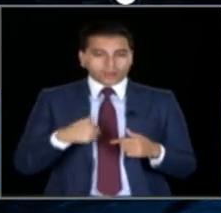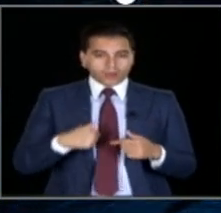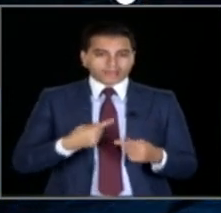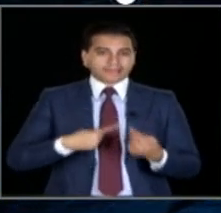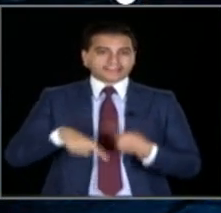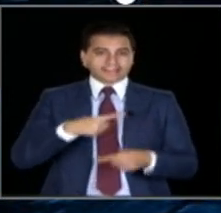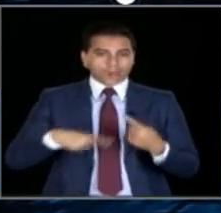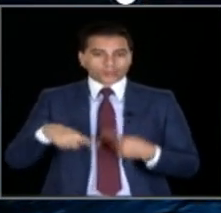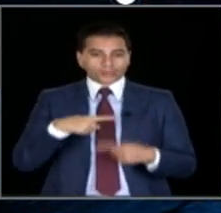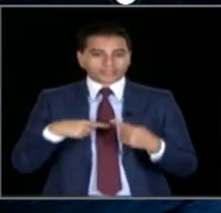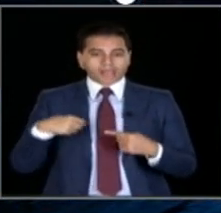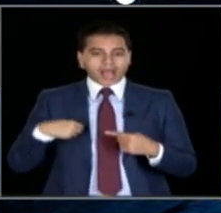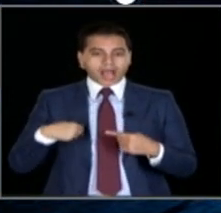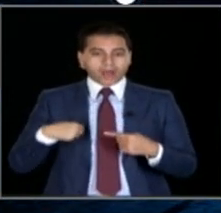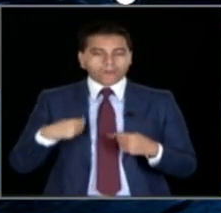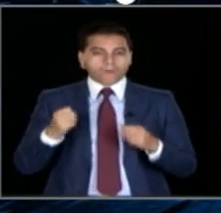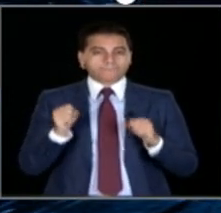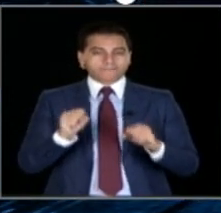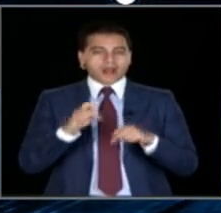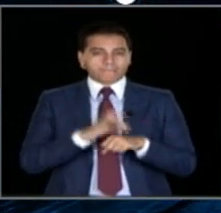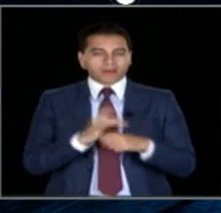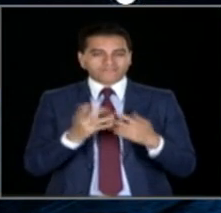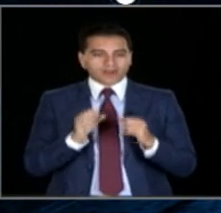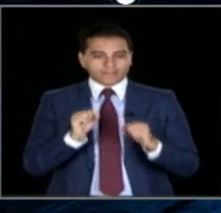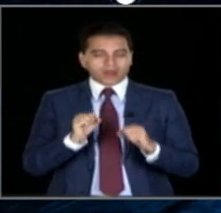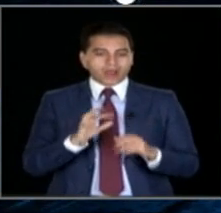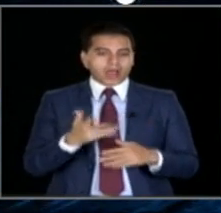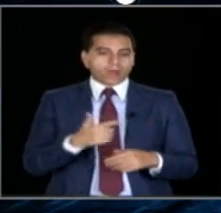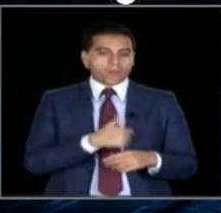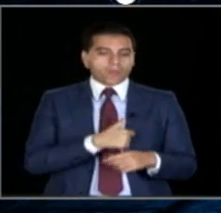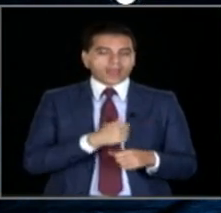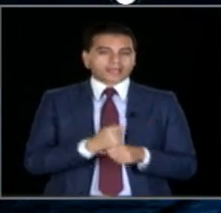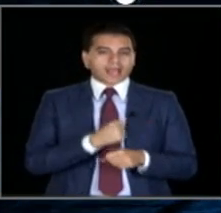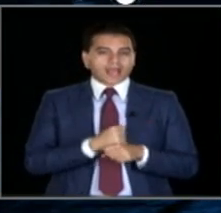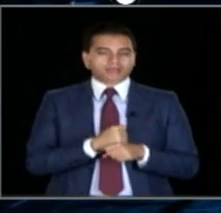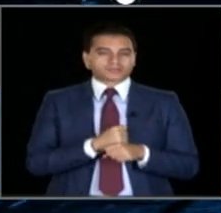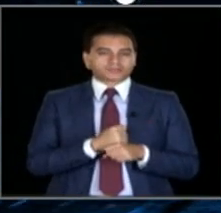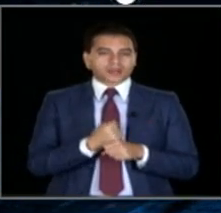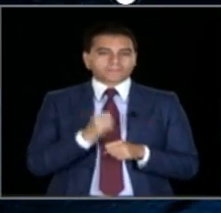الدوري، الجهاز المناعي، الجهاز العضلي.